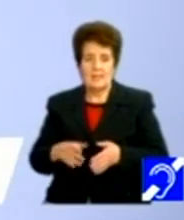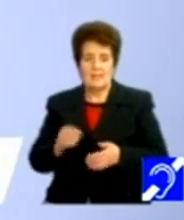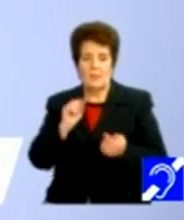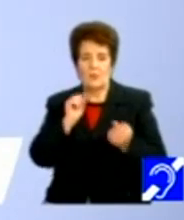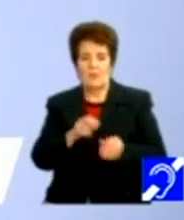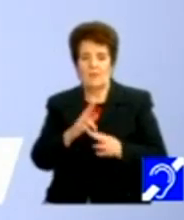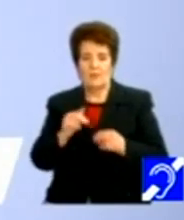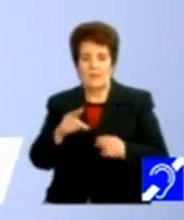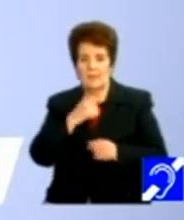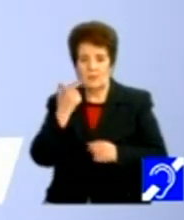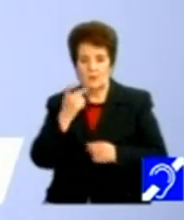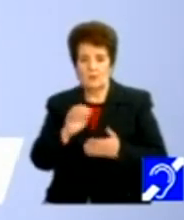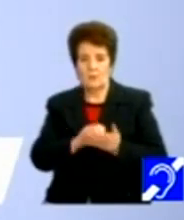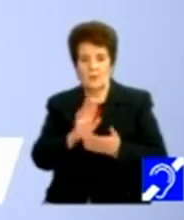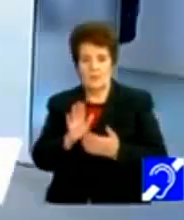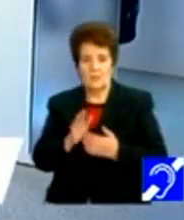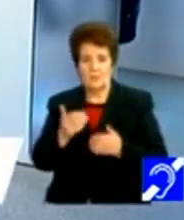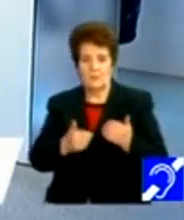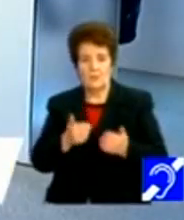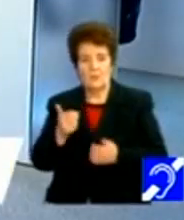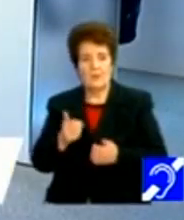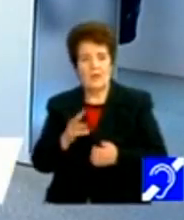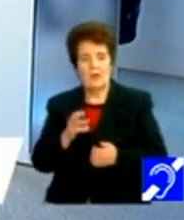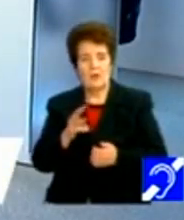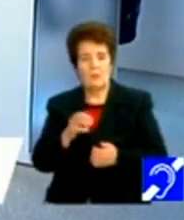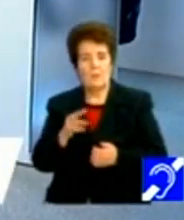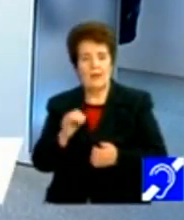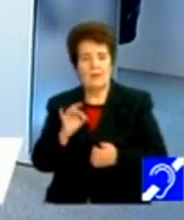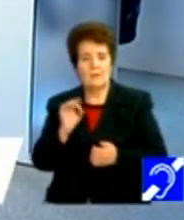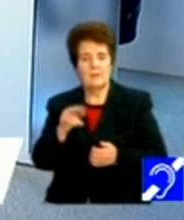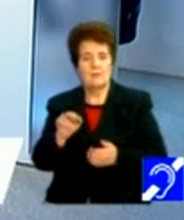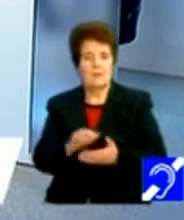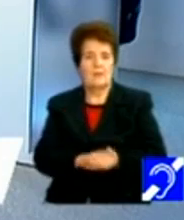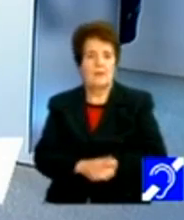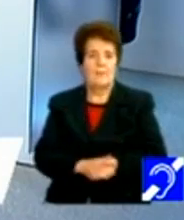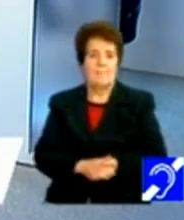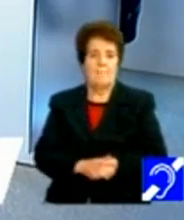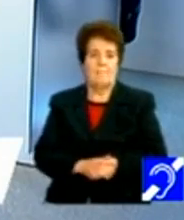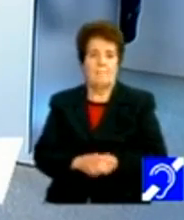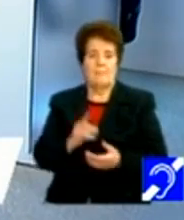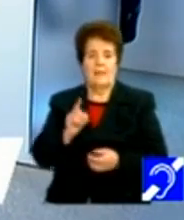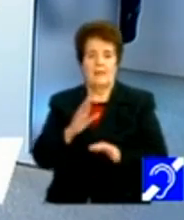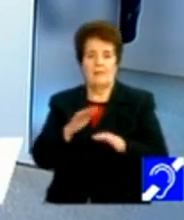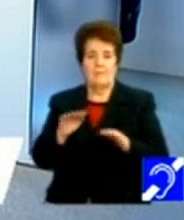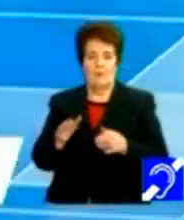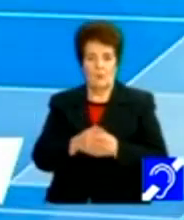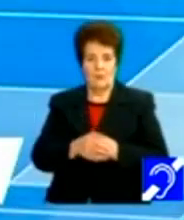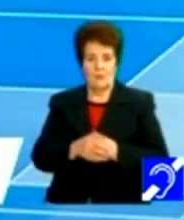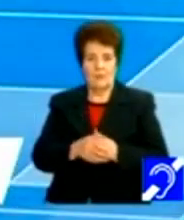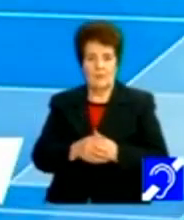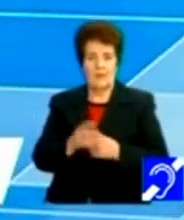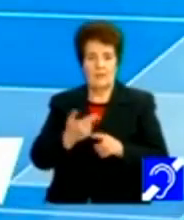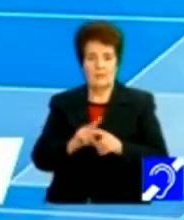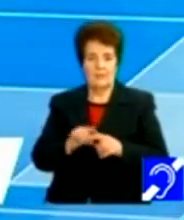Federației Ruse după respingerea memorandumului Koza. Da, de răspuns la Voronin se referea, acesta